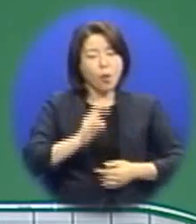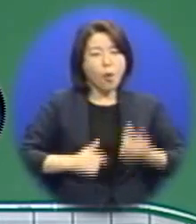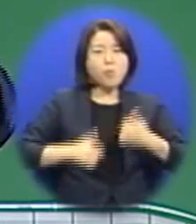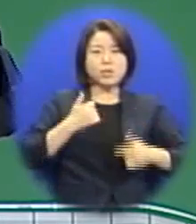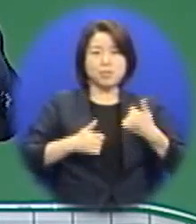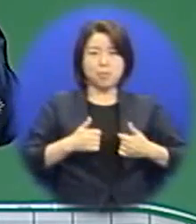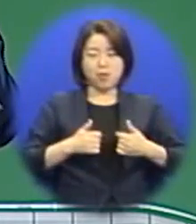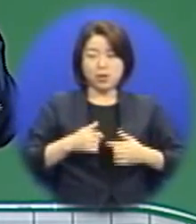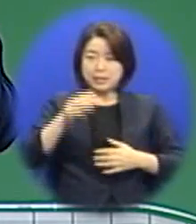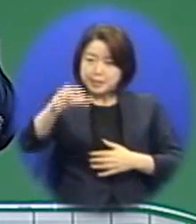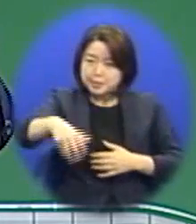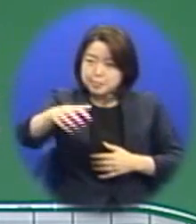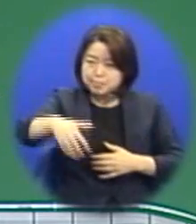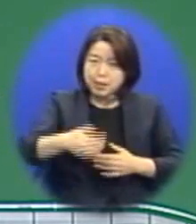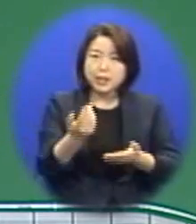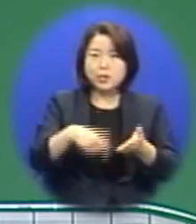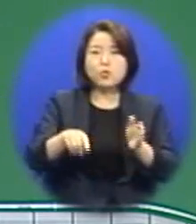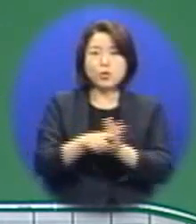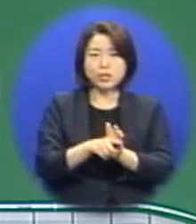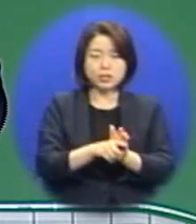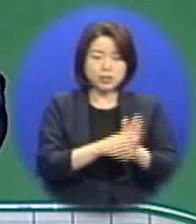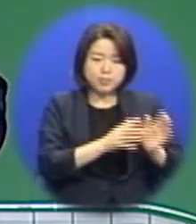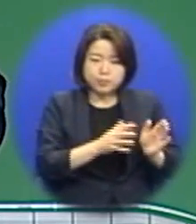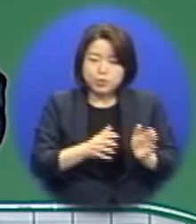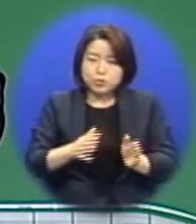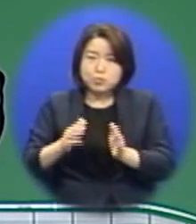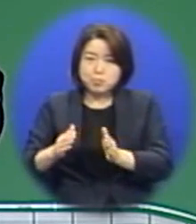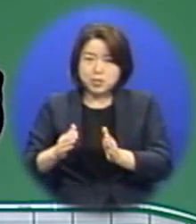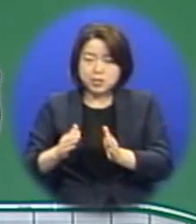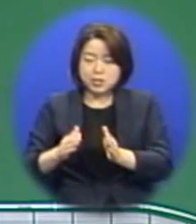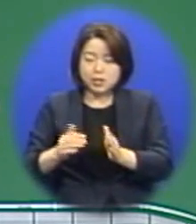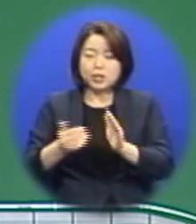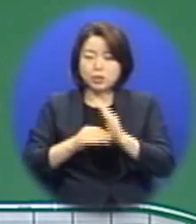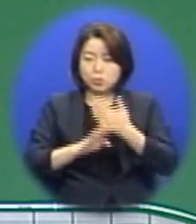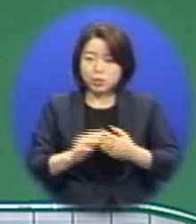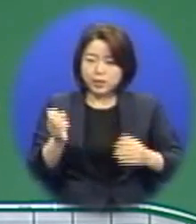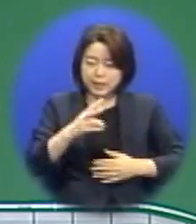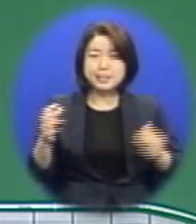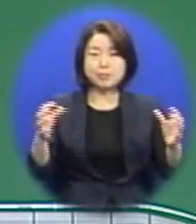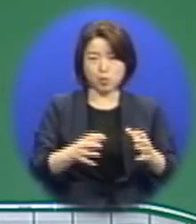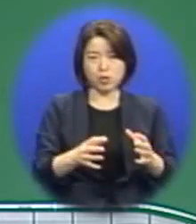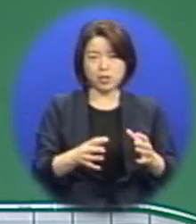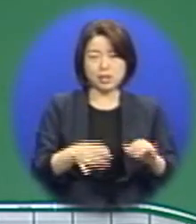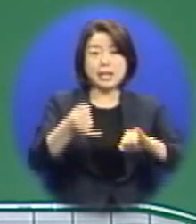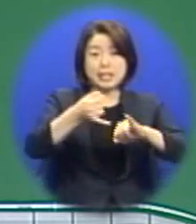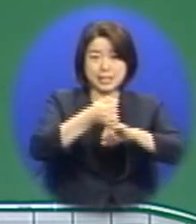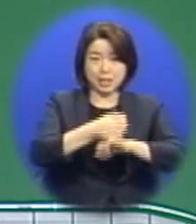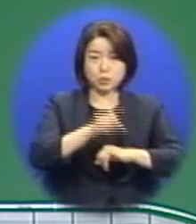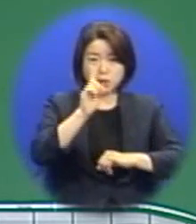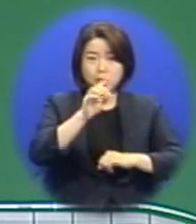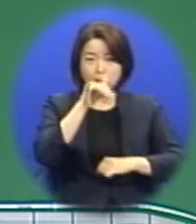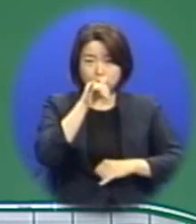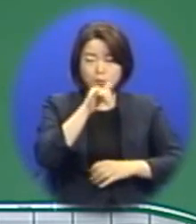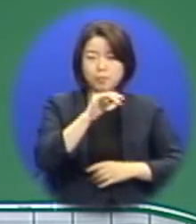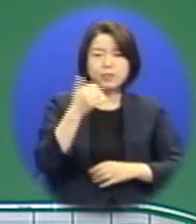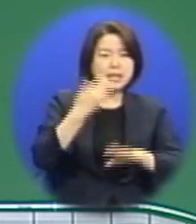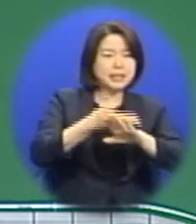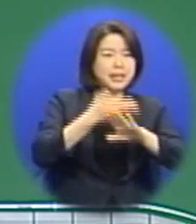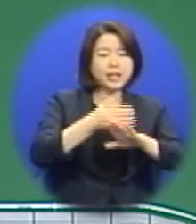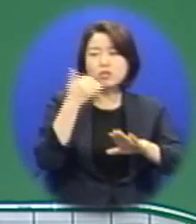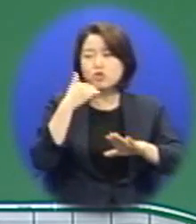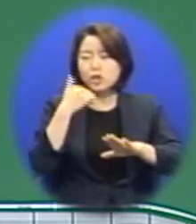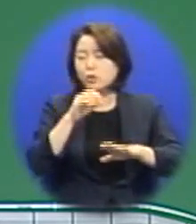되니까 채굴 장비를 마련해서 다시 모이기로 했습니다. 그 대신에 약속을 했어요. 아무에게도 말하지